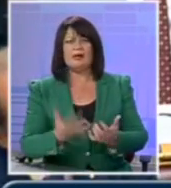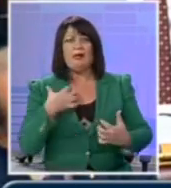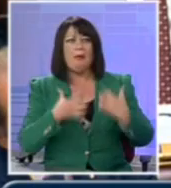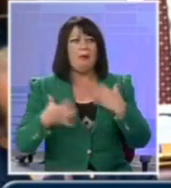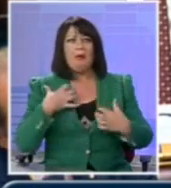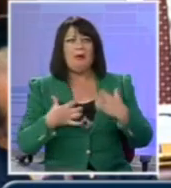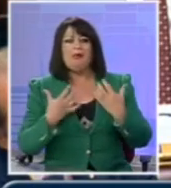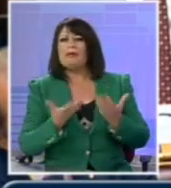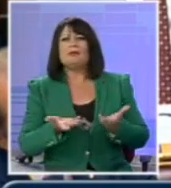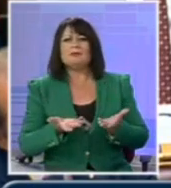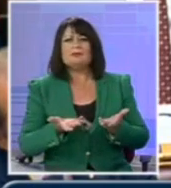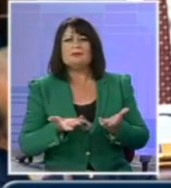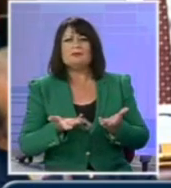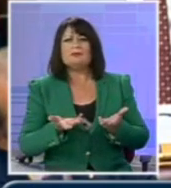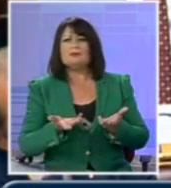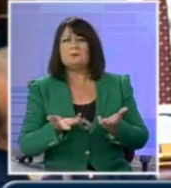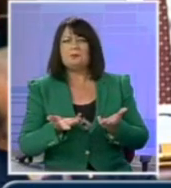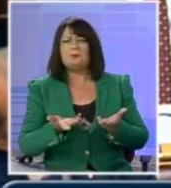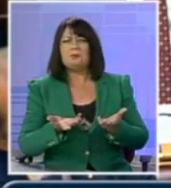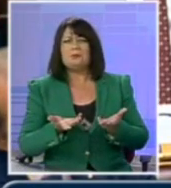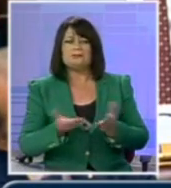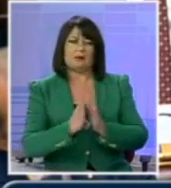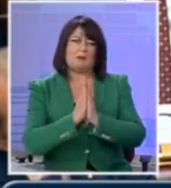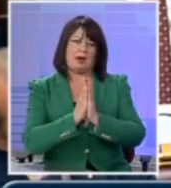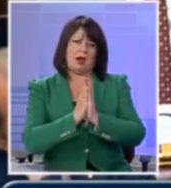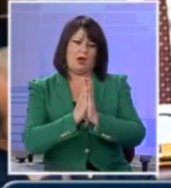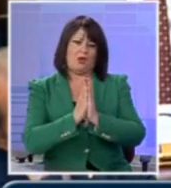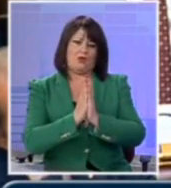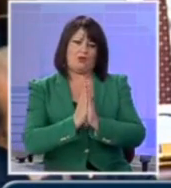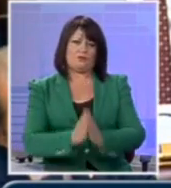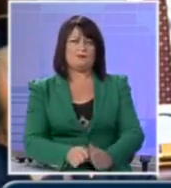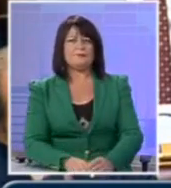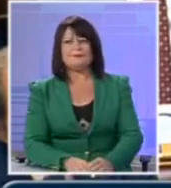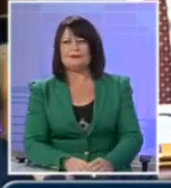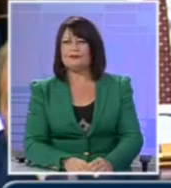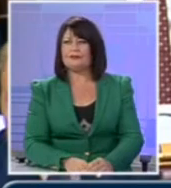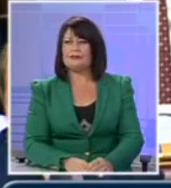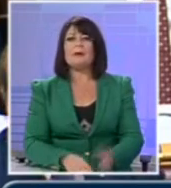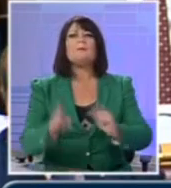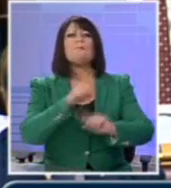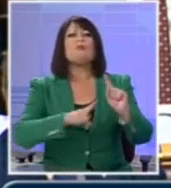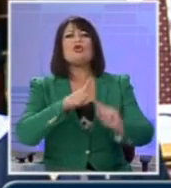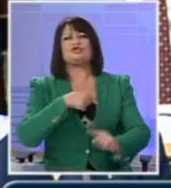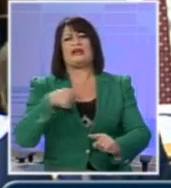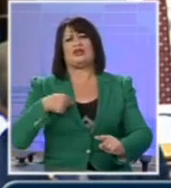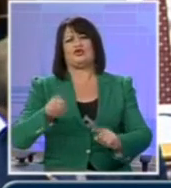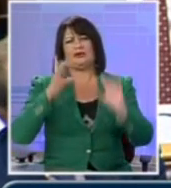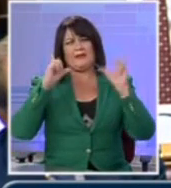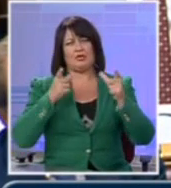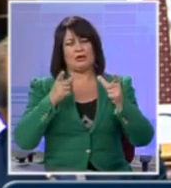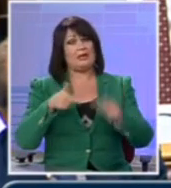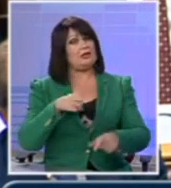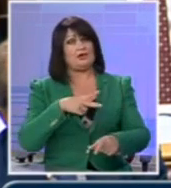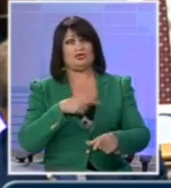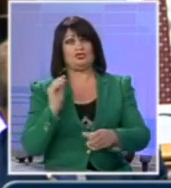σας για το ποιος θα είναι... Παρακαλώ. Θα έλεγα δε ότι και πολιτικά δεν είναι σωστό να παρεμβαίνετε